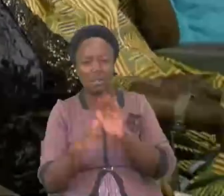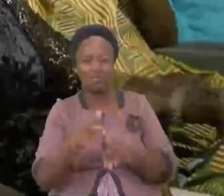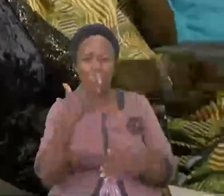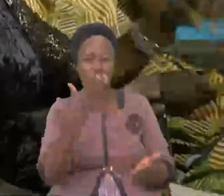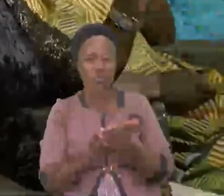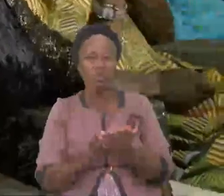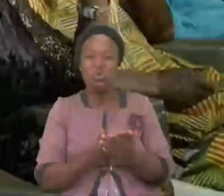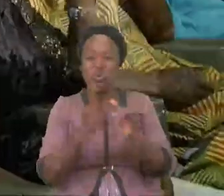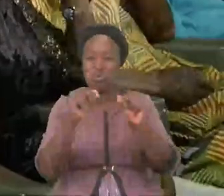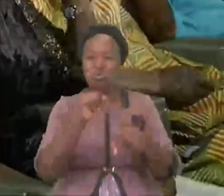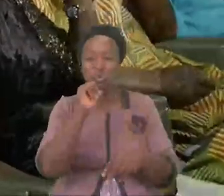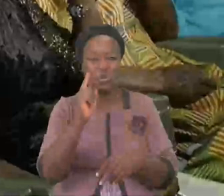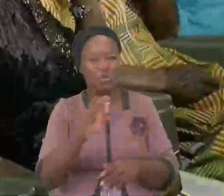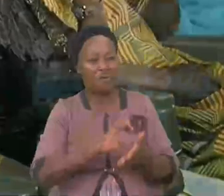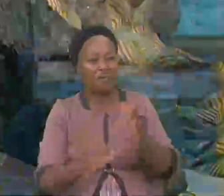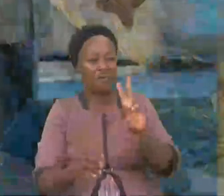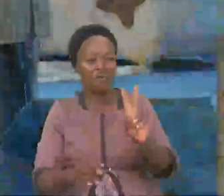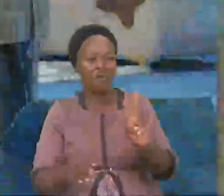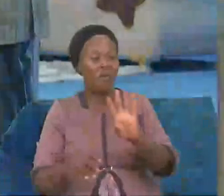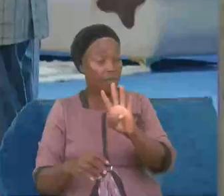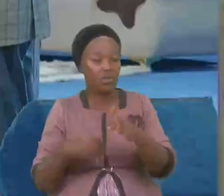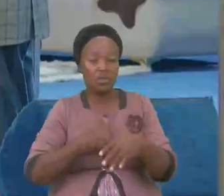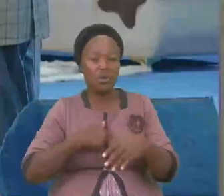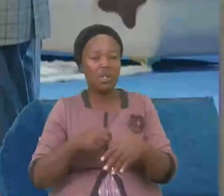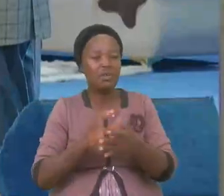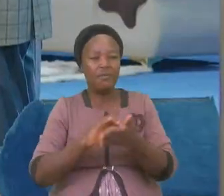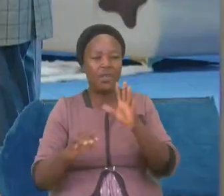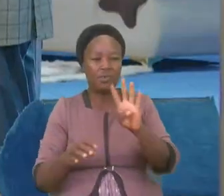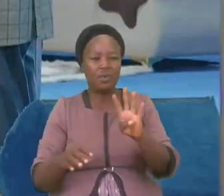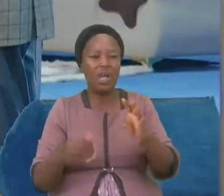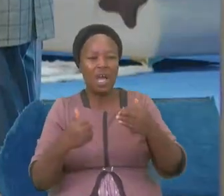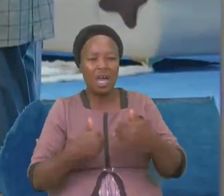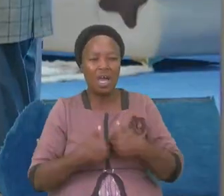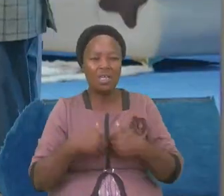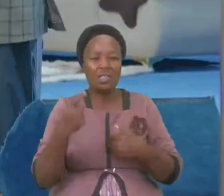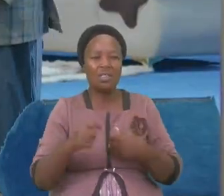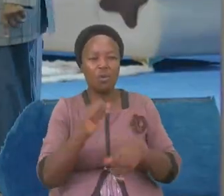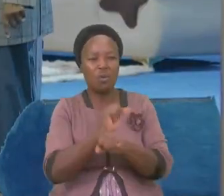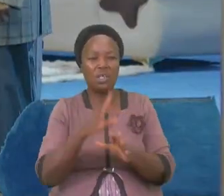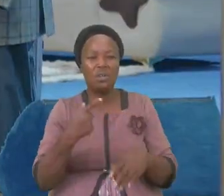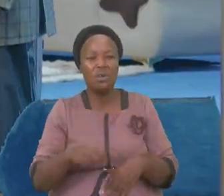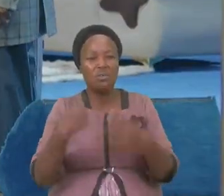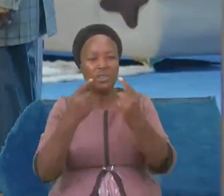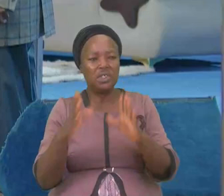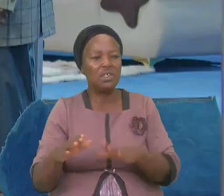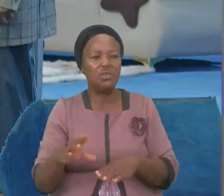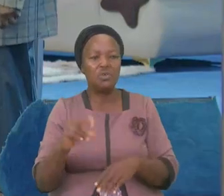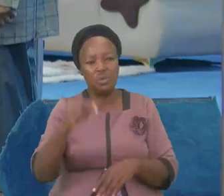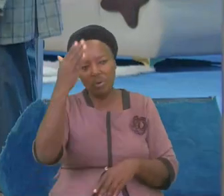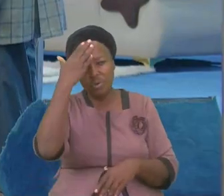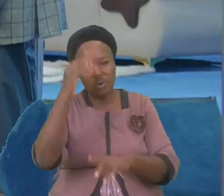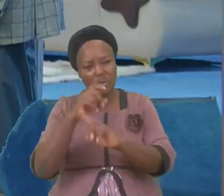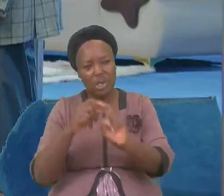Verset 5 dit, ceux qui commettent l'iniquité ont-ils perdu le sens, ils dévorent mon peuple, ils le prennent